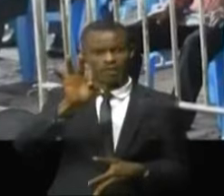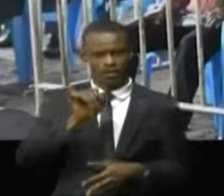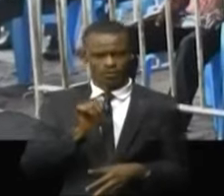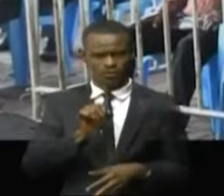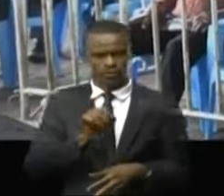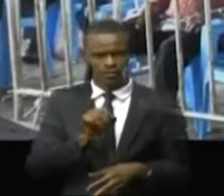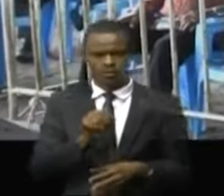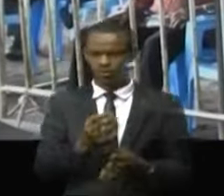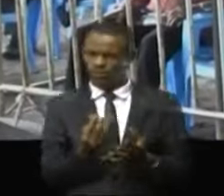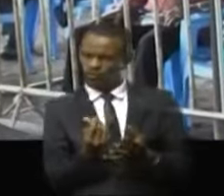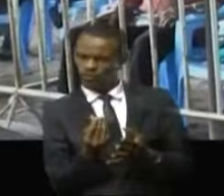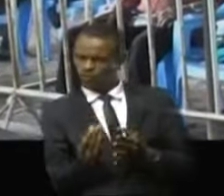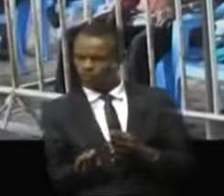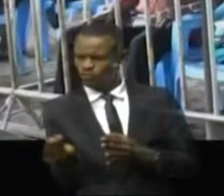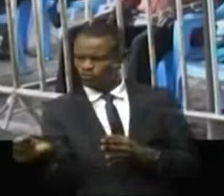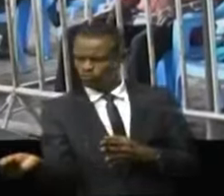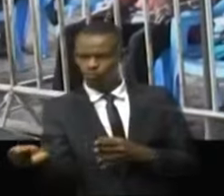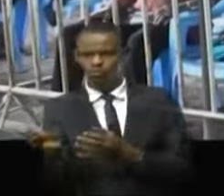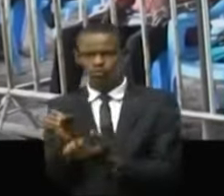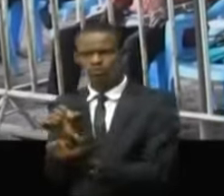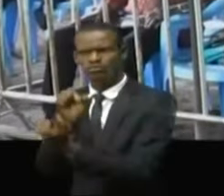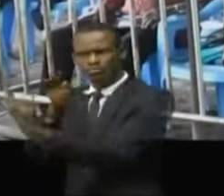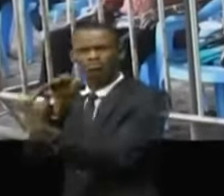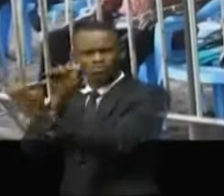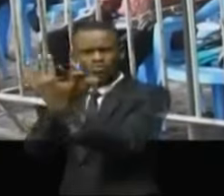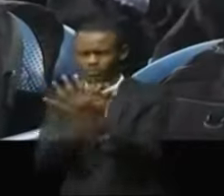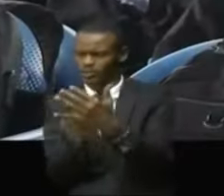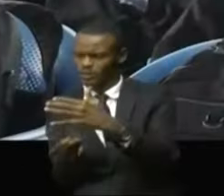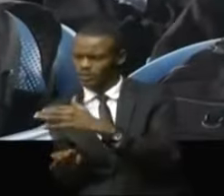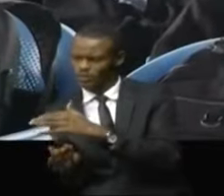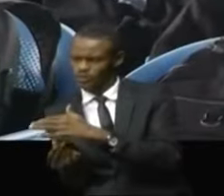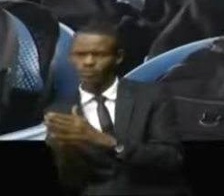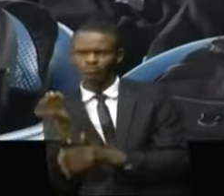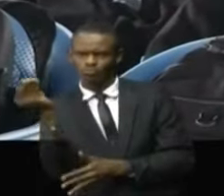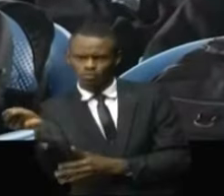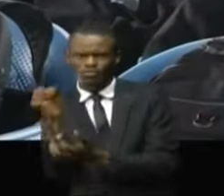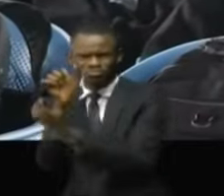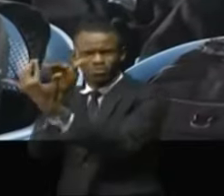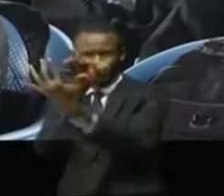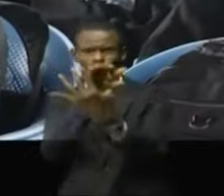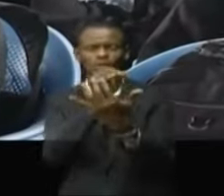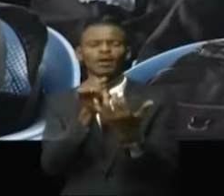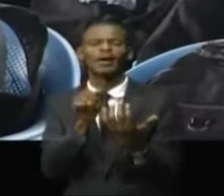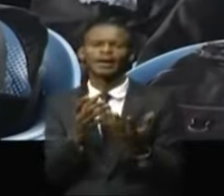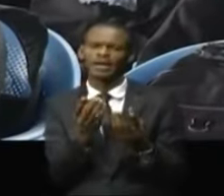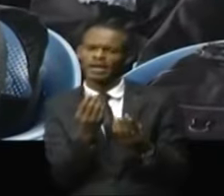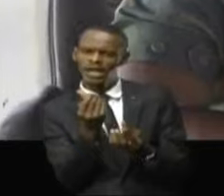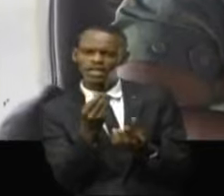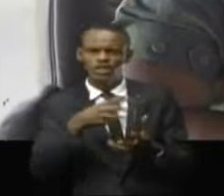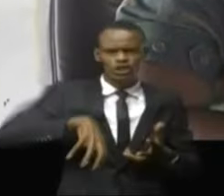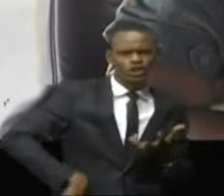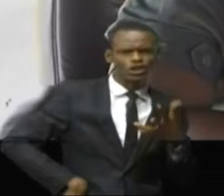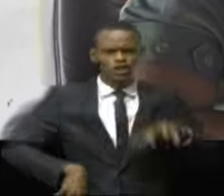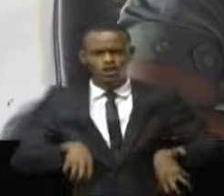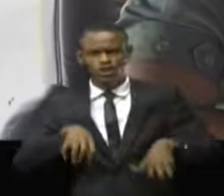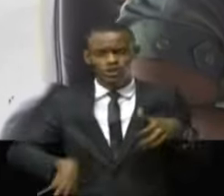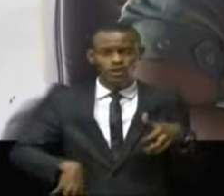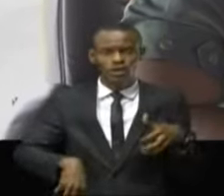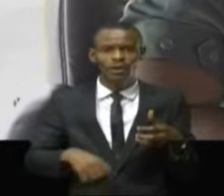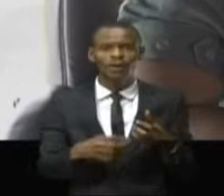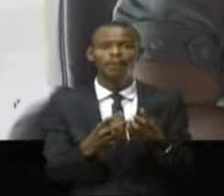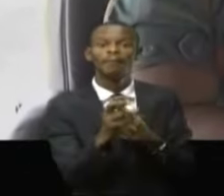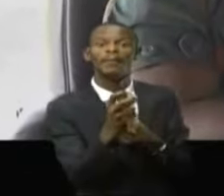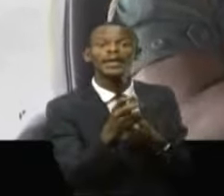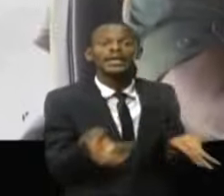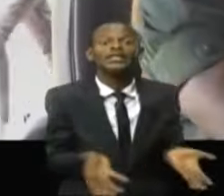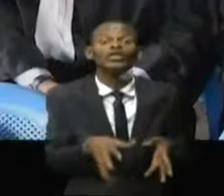l'audience de ce mercredi, Mwepukatom Pekles, directeur provincial du Centre d'expertise, d'évaluation et de certification des substances minérales